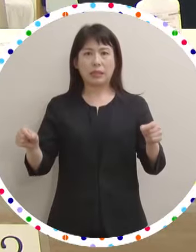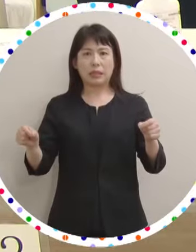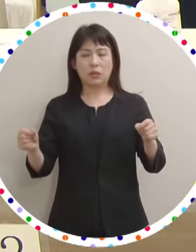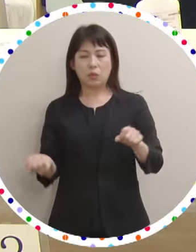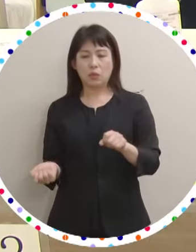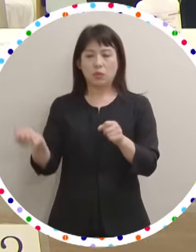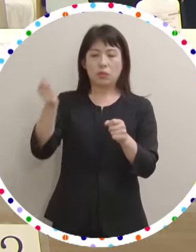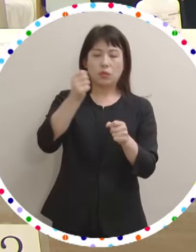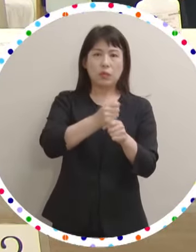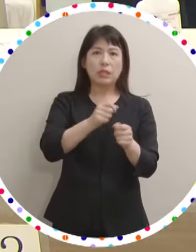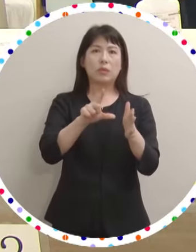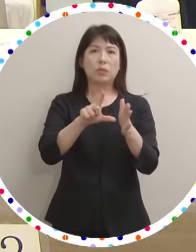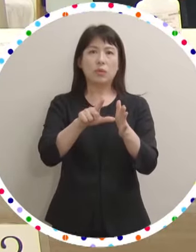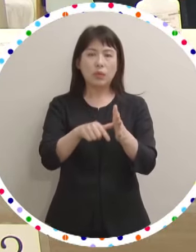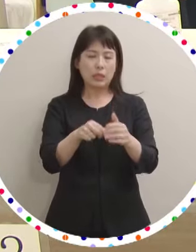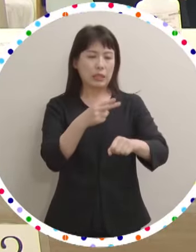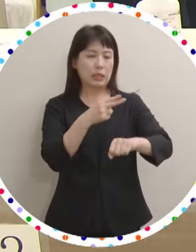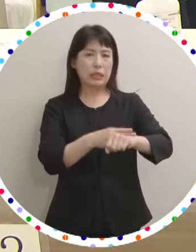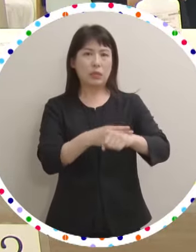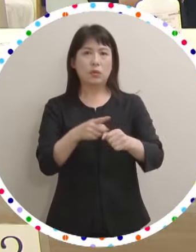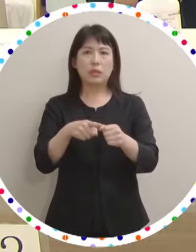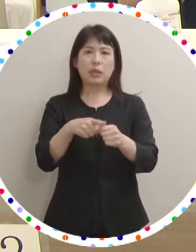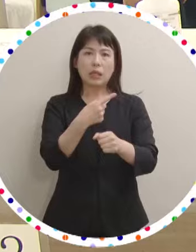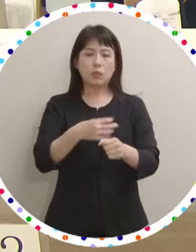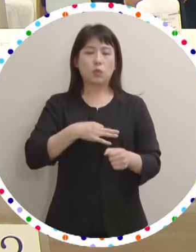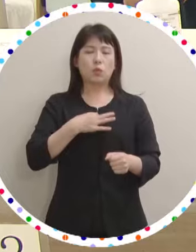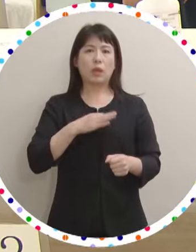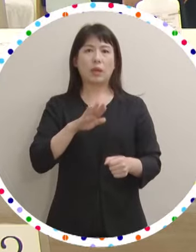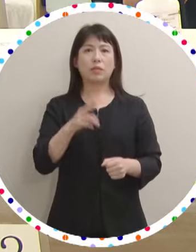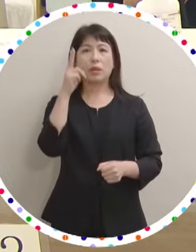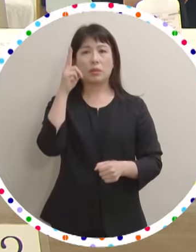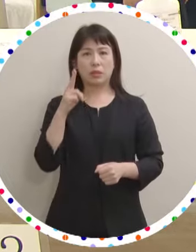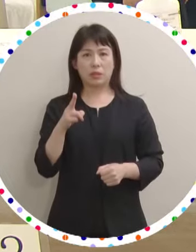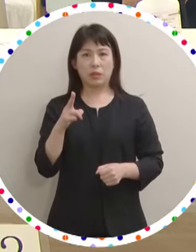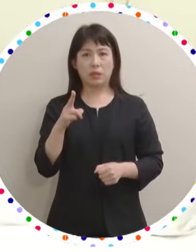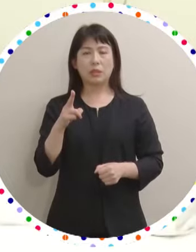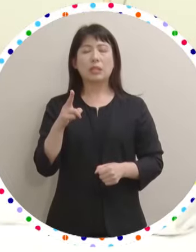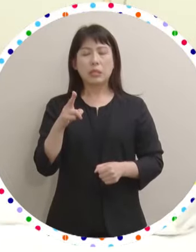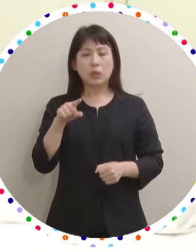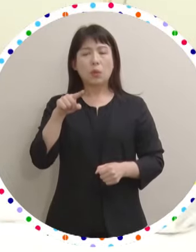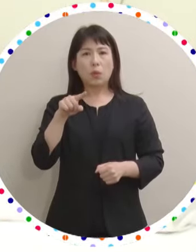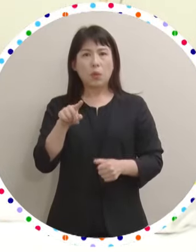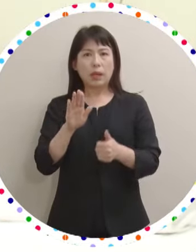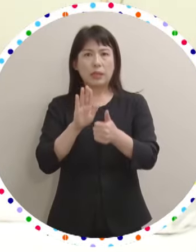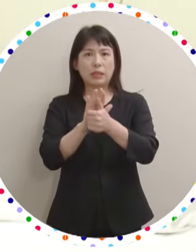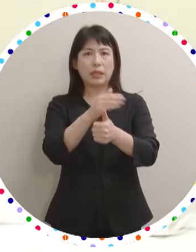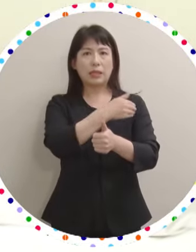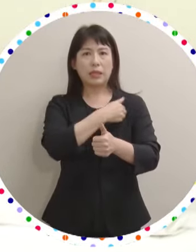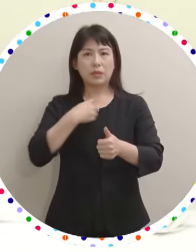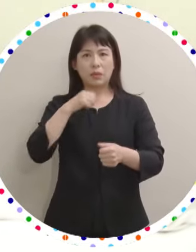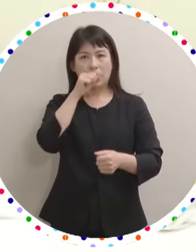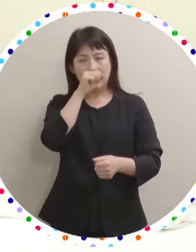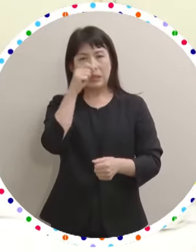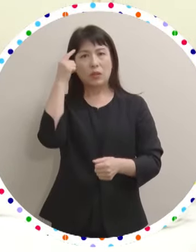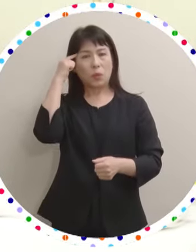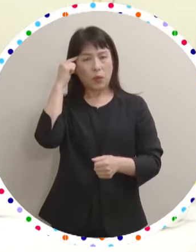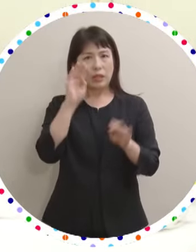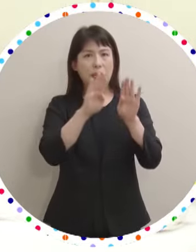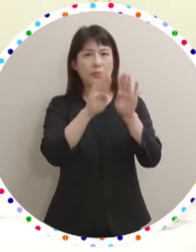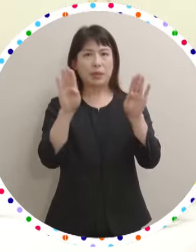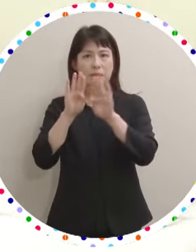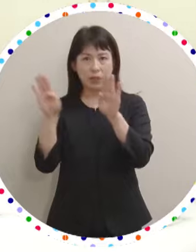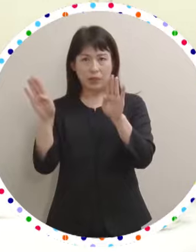場に戻るのに技術だけではない不安がすごくあるということの声を聞きますので、そのあたりに支援ができたらいいなっていう